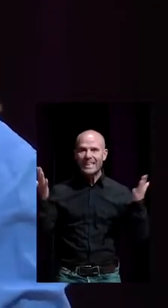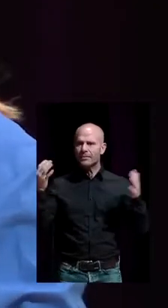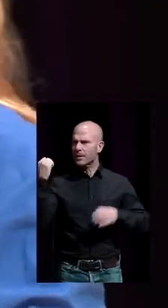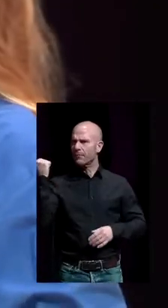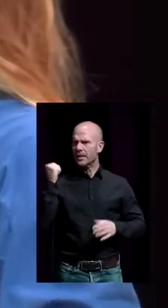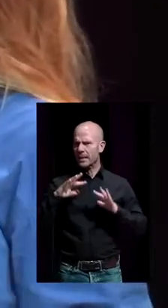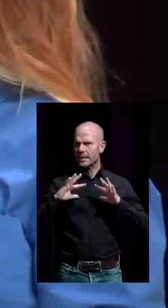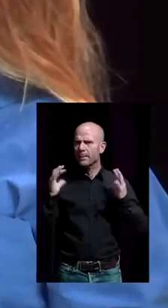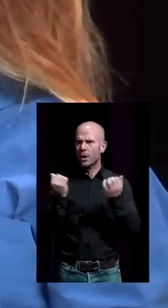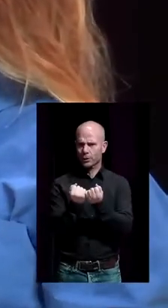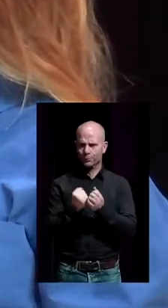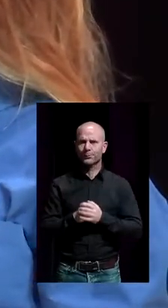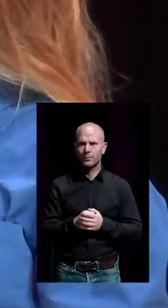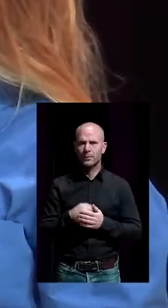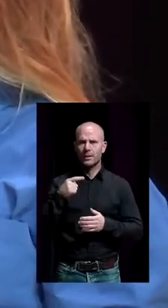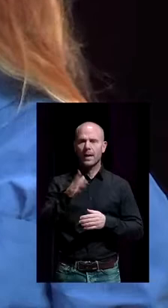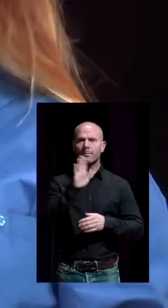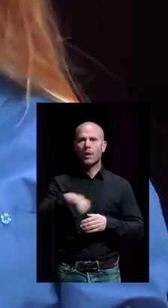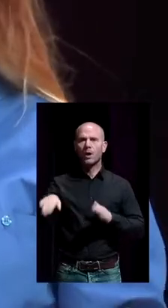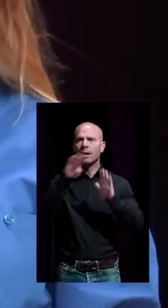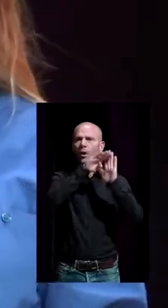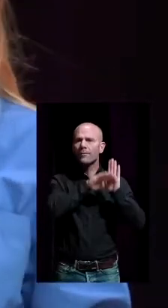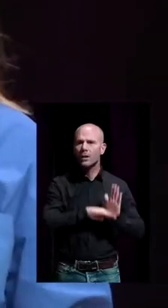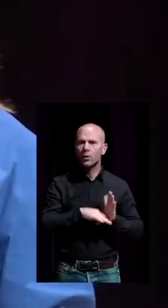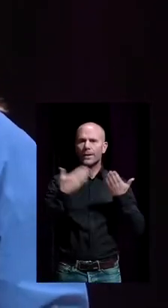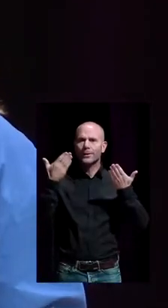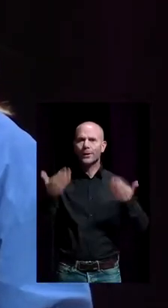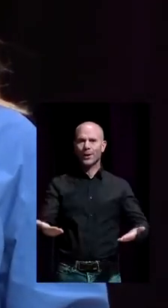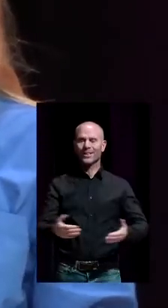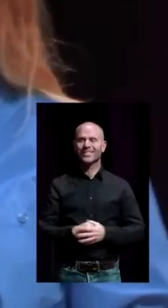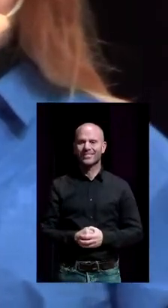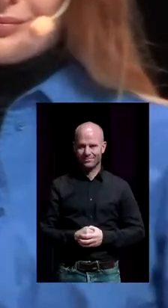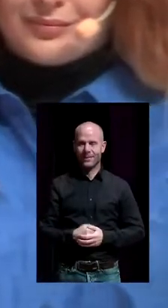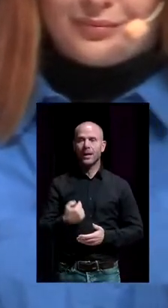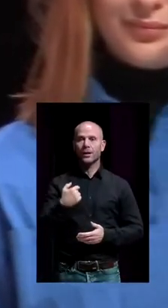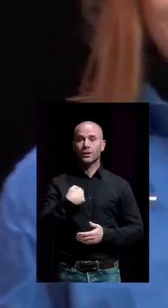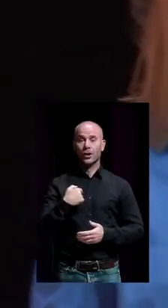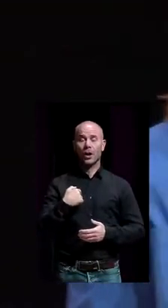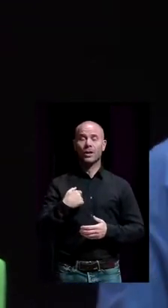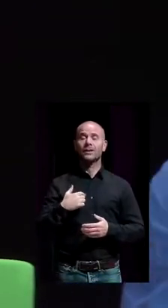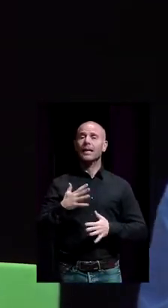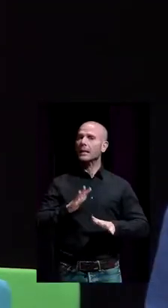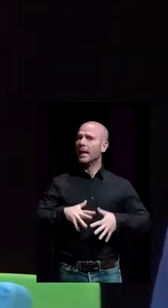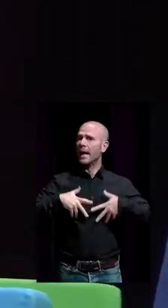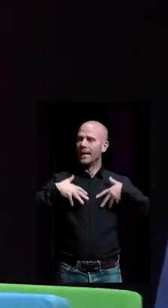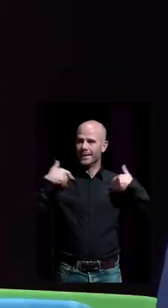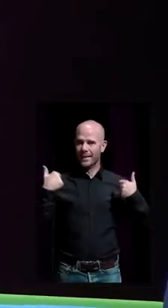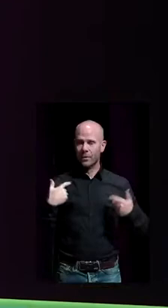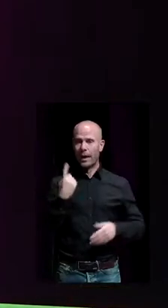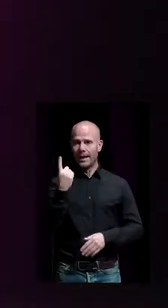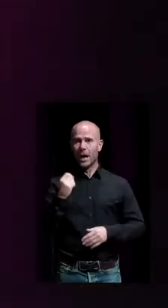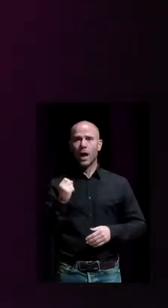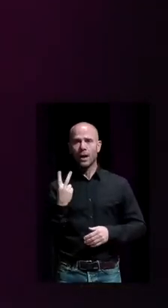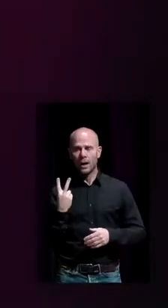livsviktiga seminarium på barnkonventionens dag. Jag har den stora glädjen att få vara en